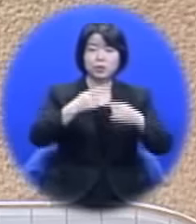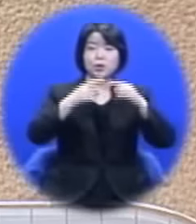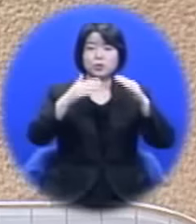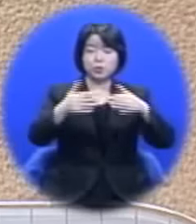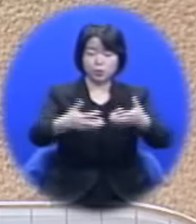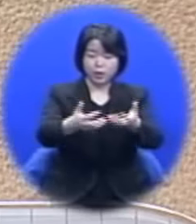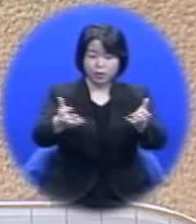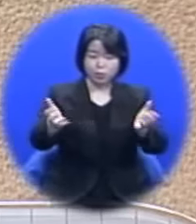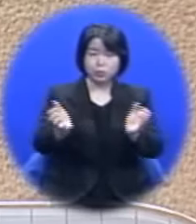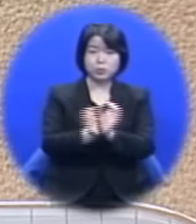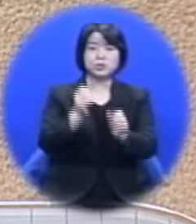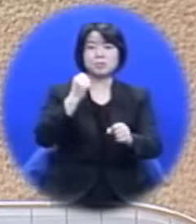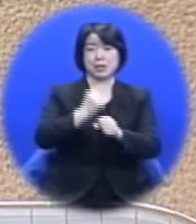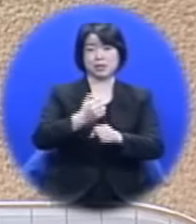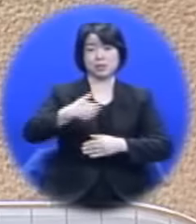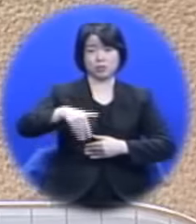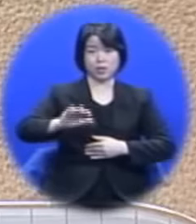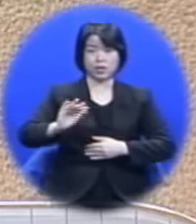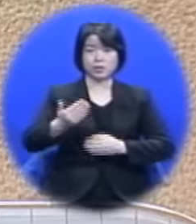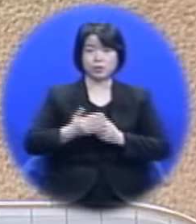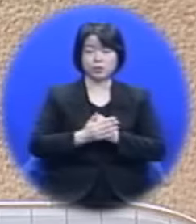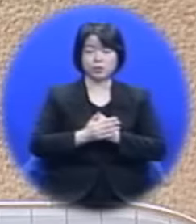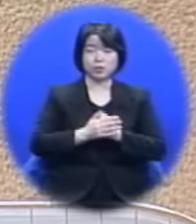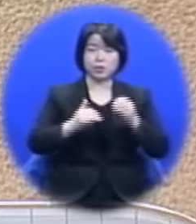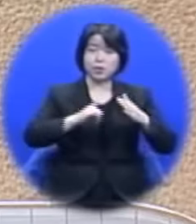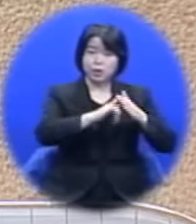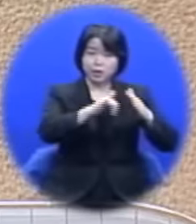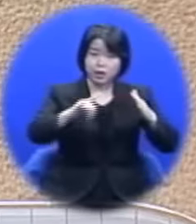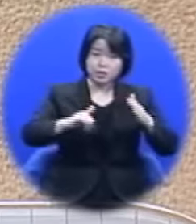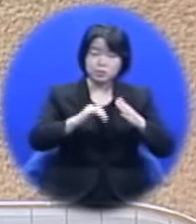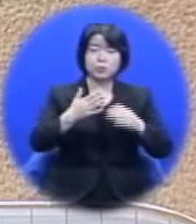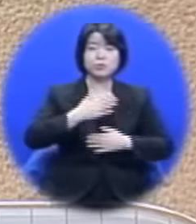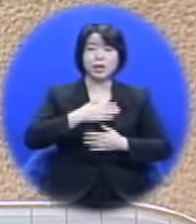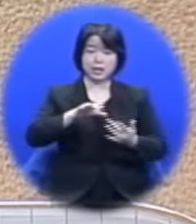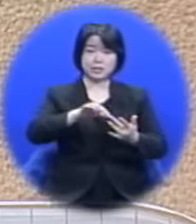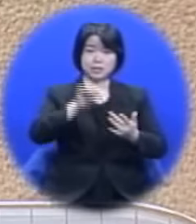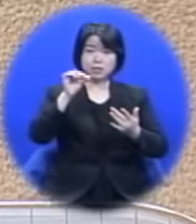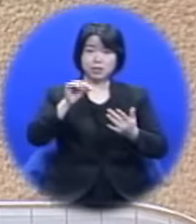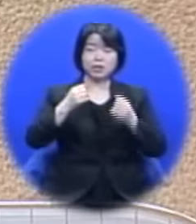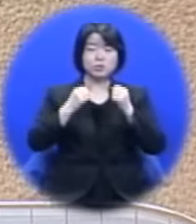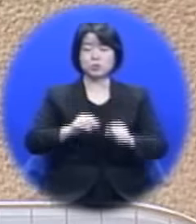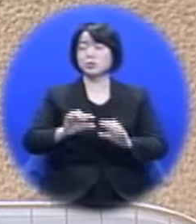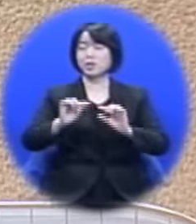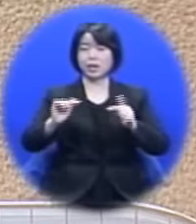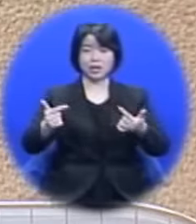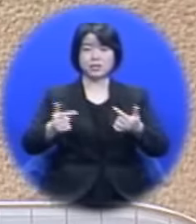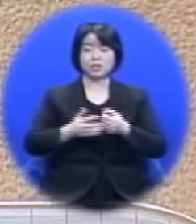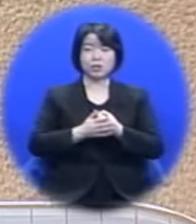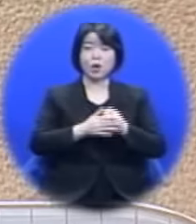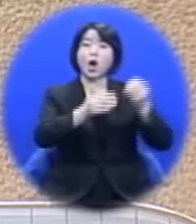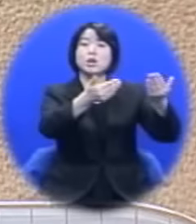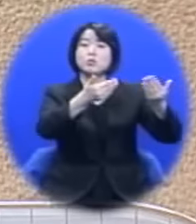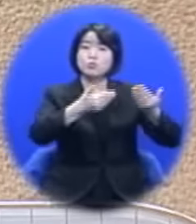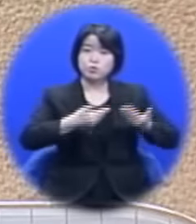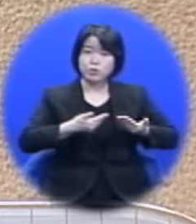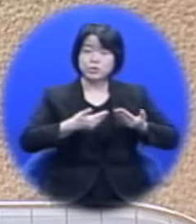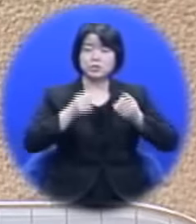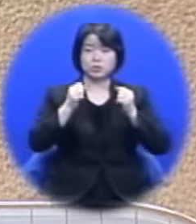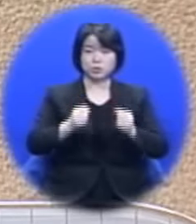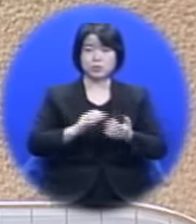만들어 가야 되는 거예요 가족은 내가 선택한 존재가 아니잖아요 주어진 존재잖아요